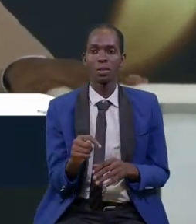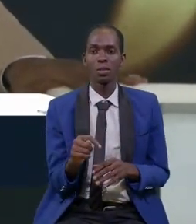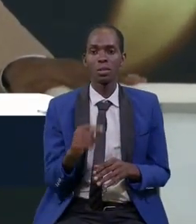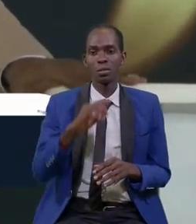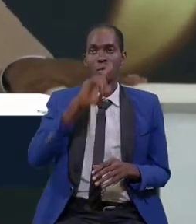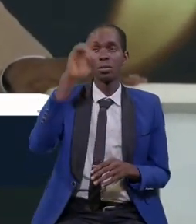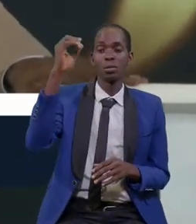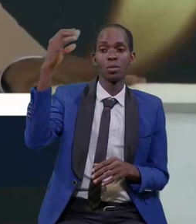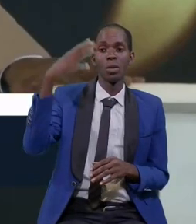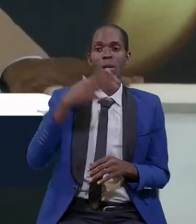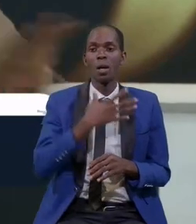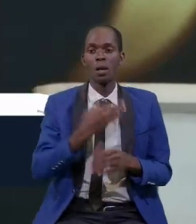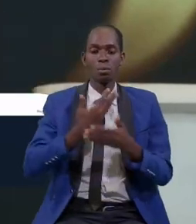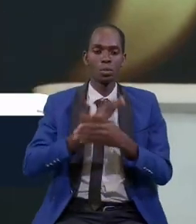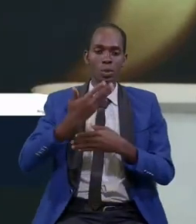de tout,